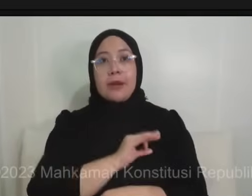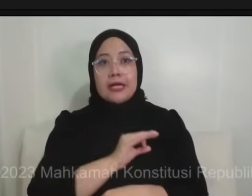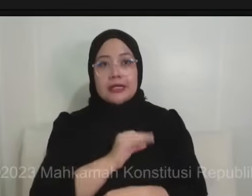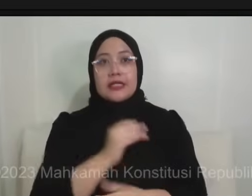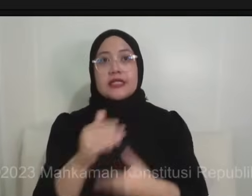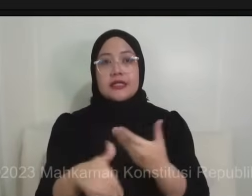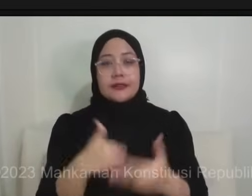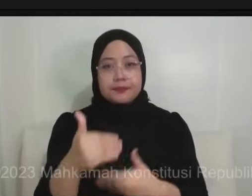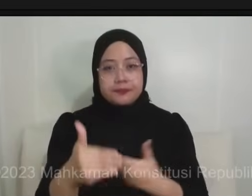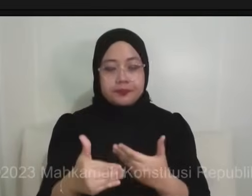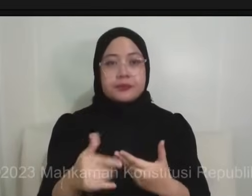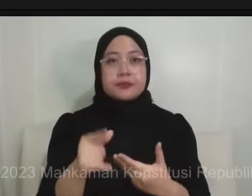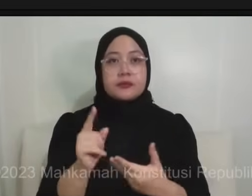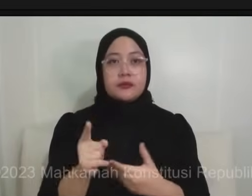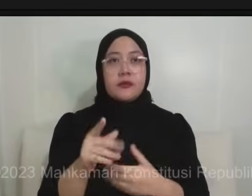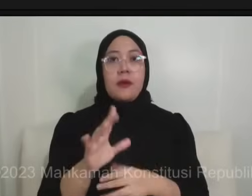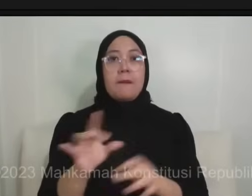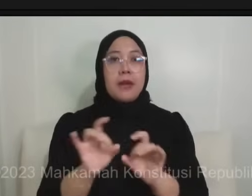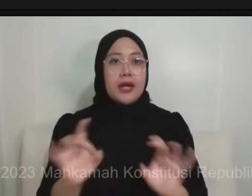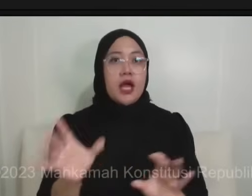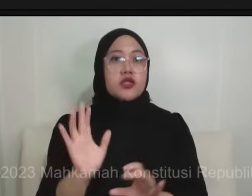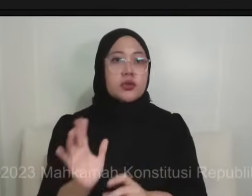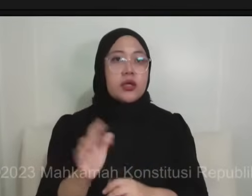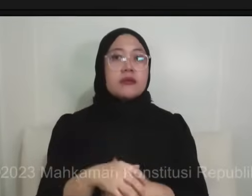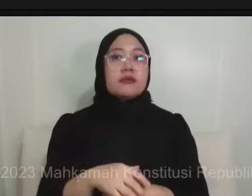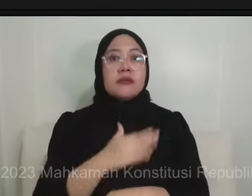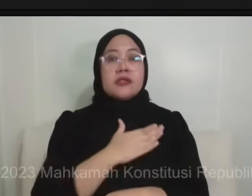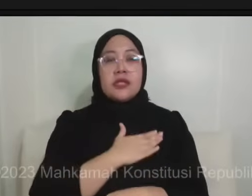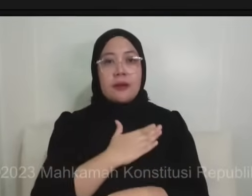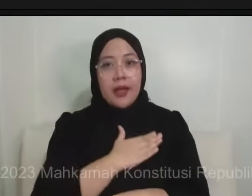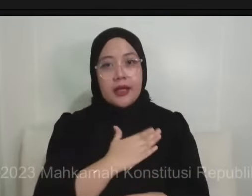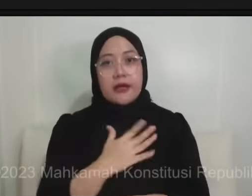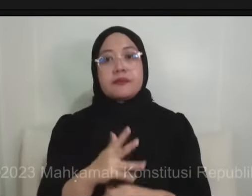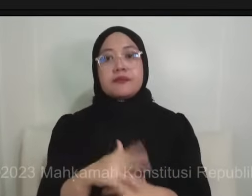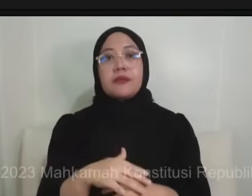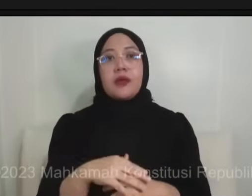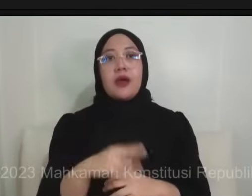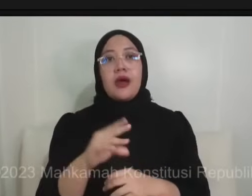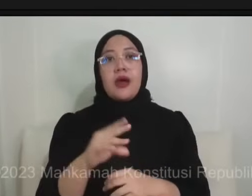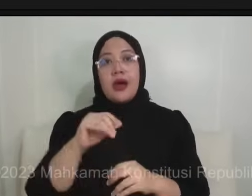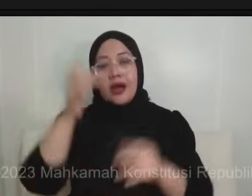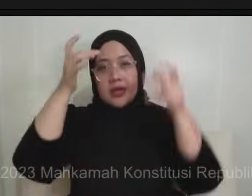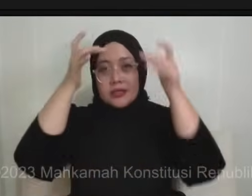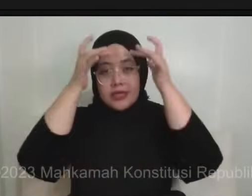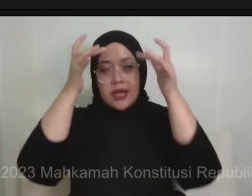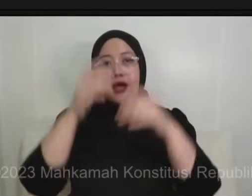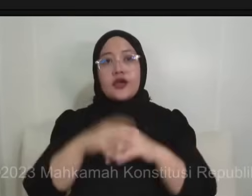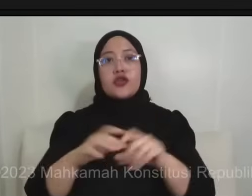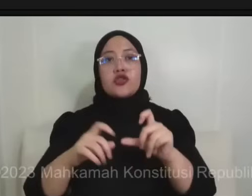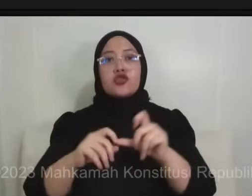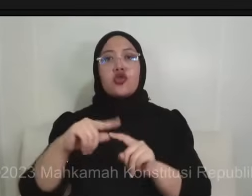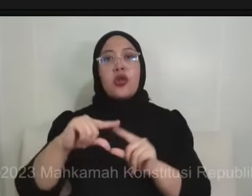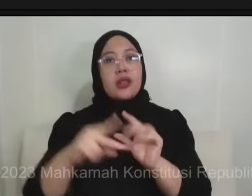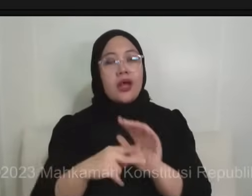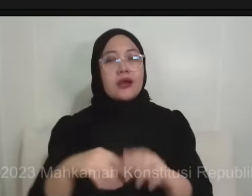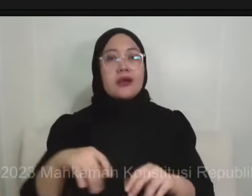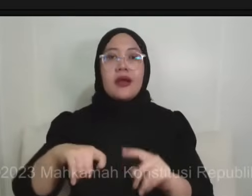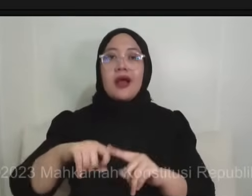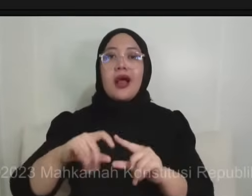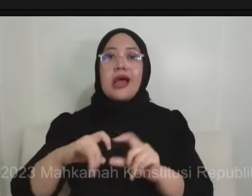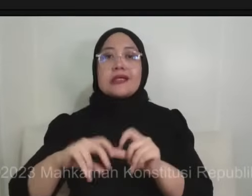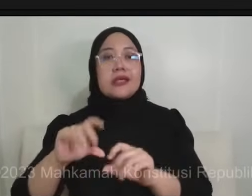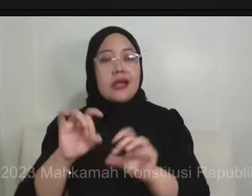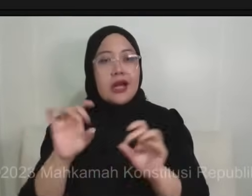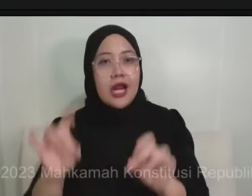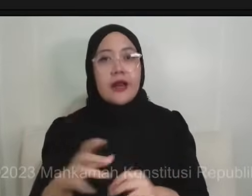sangatlah berbeda dengan jabatan raja ratu Sultan KSA dan lain sebagainya yang umumnya dapat